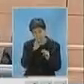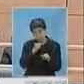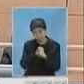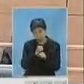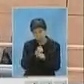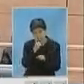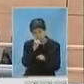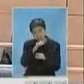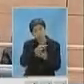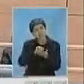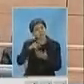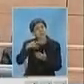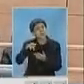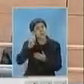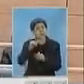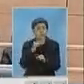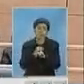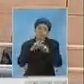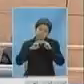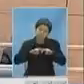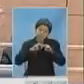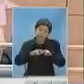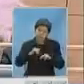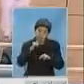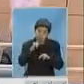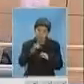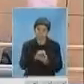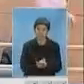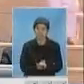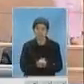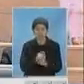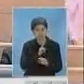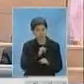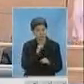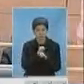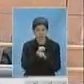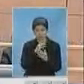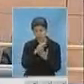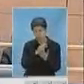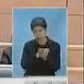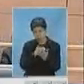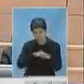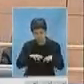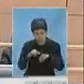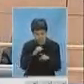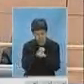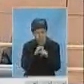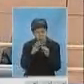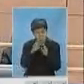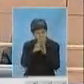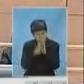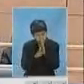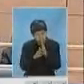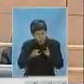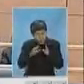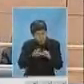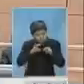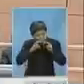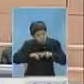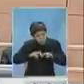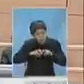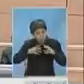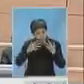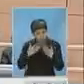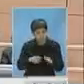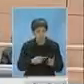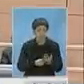เชื่อถือก็ให้สถาบันพระปกเกล้าเขาไปศึกษาเาก็มีนักวิชาการดำเนินการตามระเบียบวิธีการวิจัยเสร็จแล้วก็